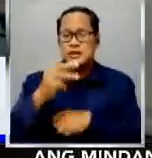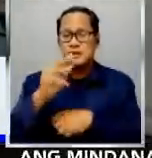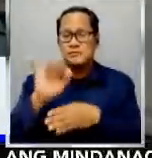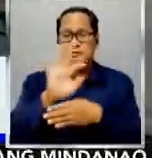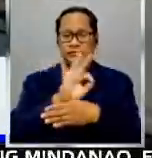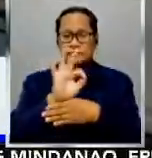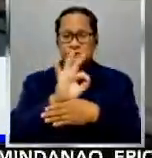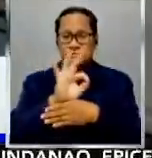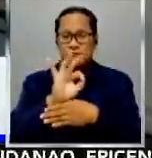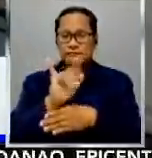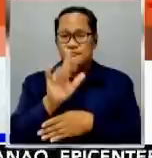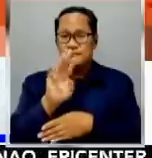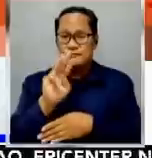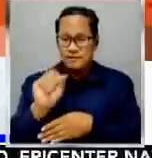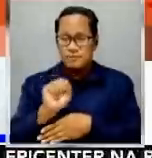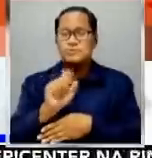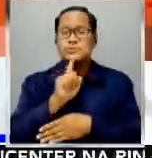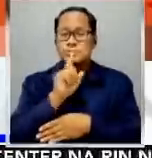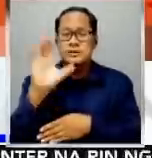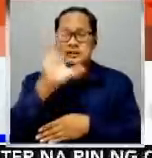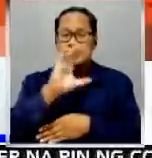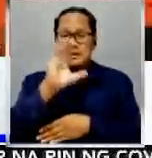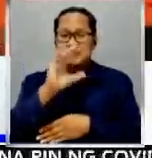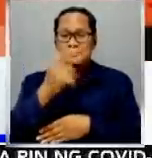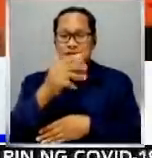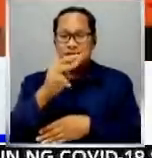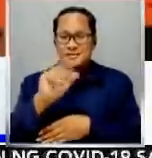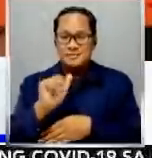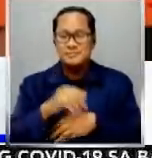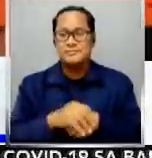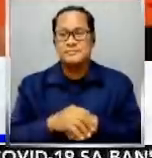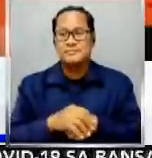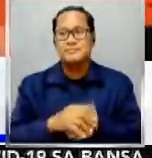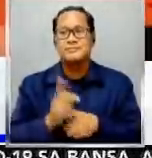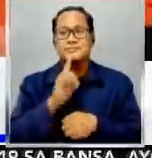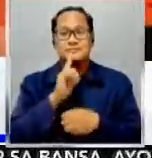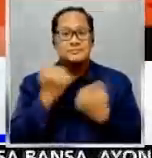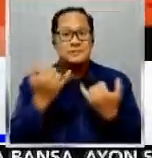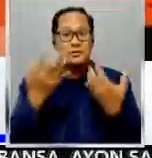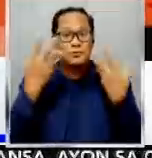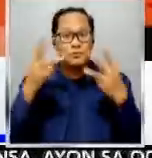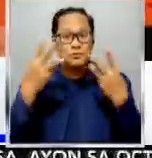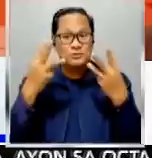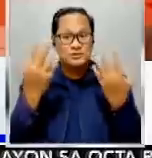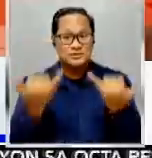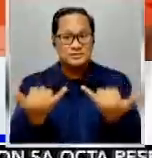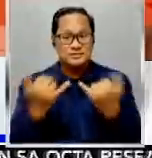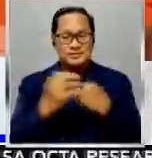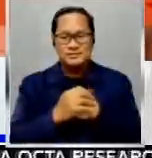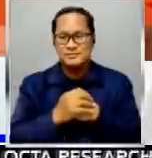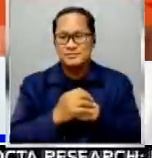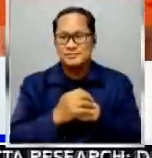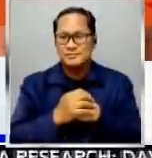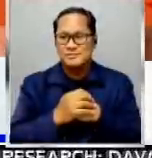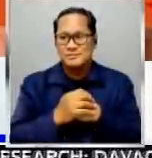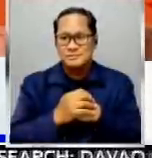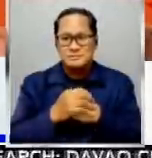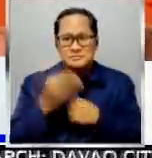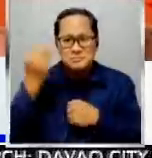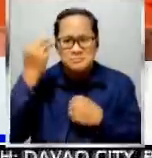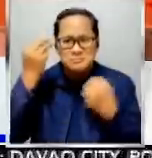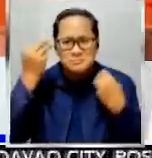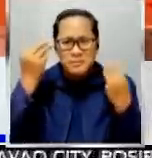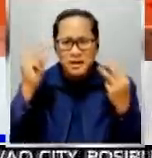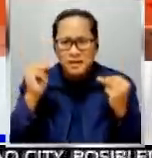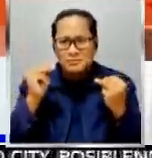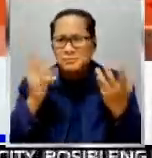na hinanap ni John Lloyd. Si Miss Annette, nanonood ngayon? Ba't wala ka dito, ma'am? Hindi, ma'am. Diyan